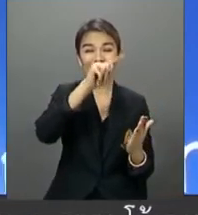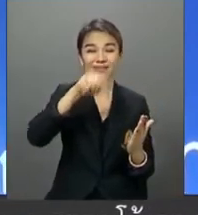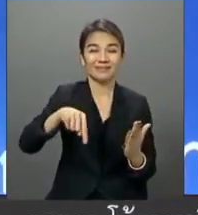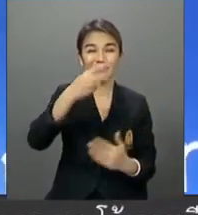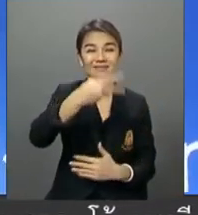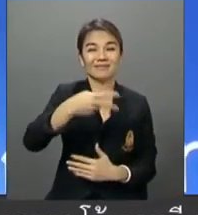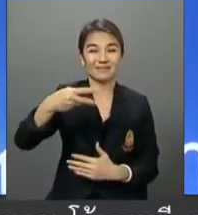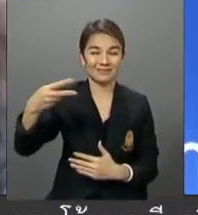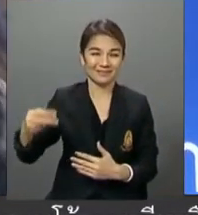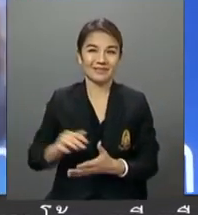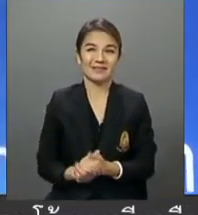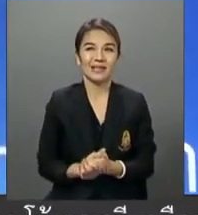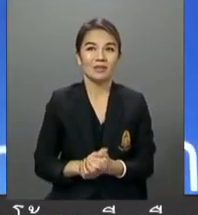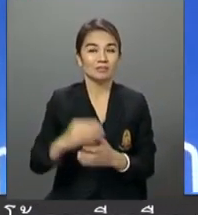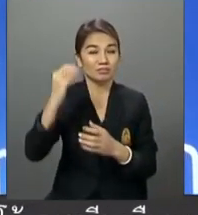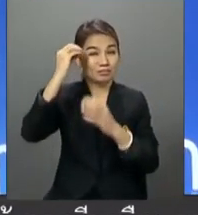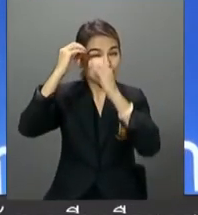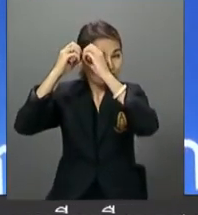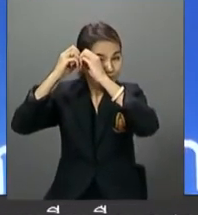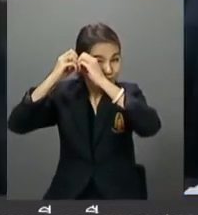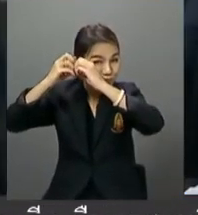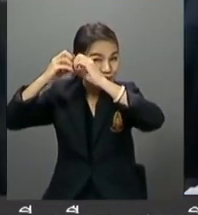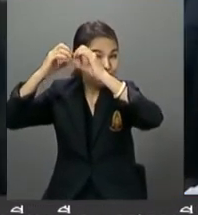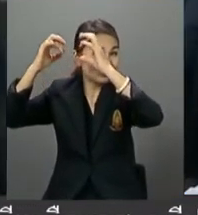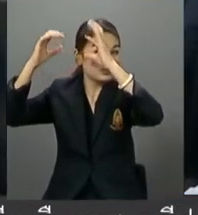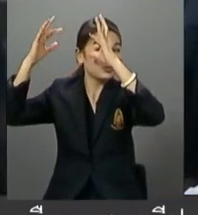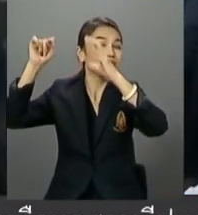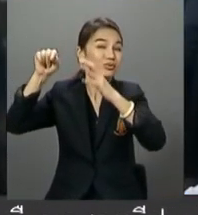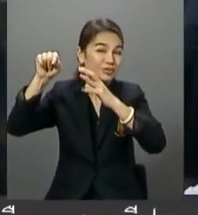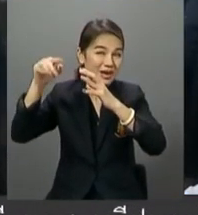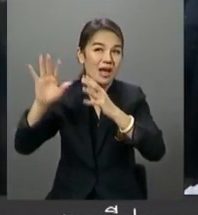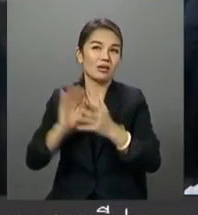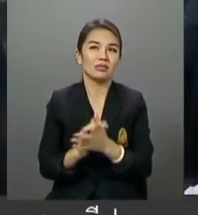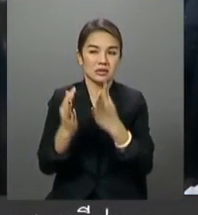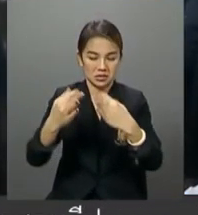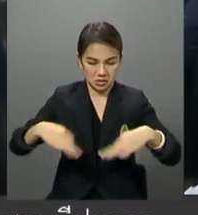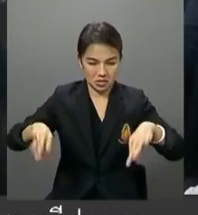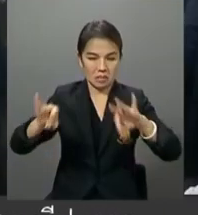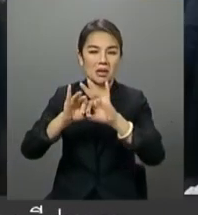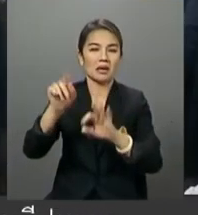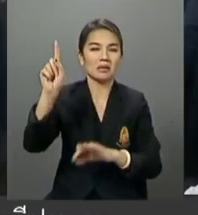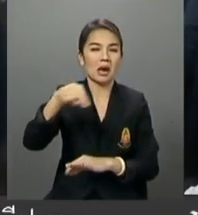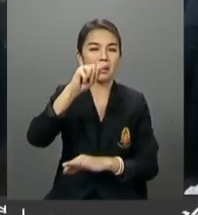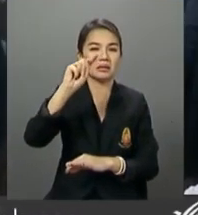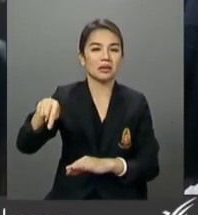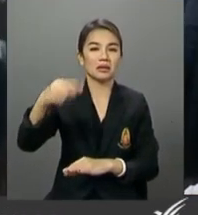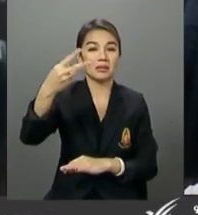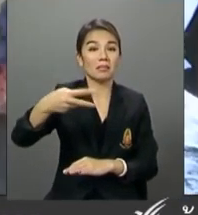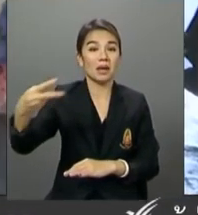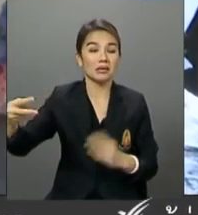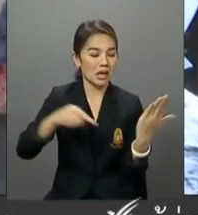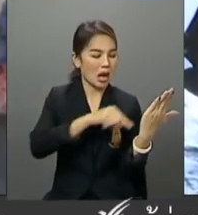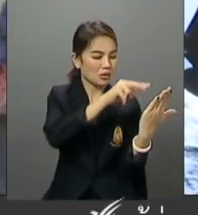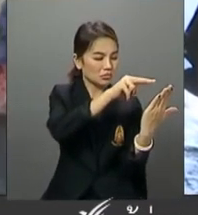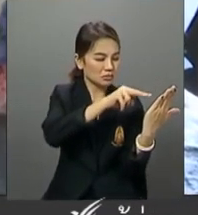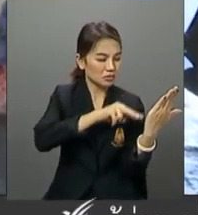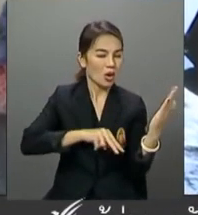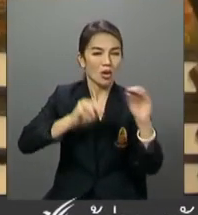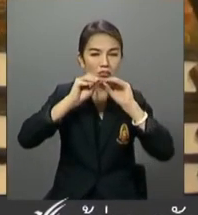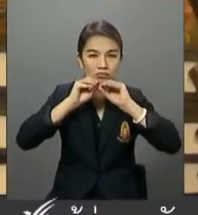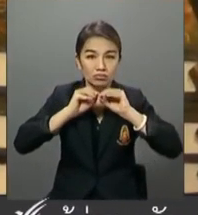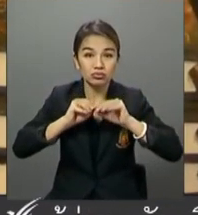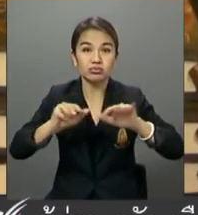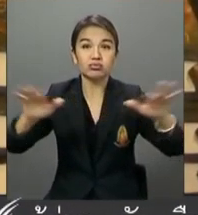เด่นเรื่องจินตนาการประการนิรันดรยังให้ความสำคัญกับภาษาอังกฤษเชื่อว่าเป็นช่องทางเผยแพร่ผลงานวรรณกรรมได้ในวงกว้